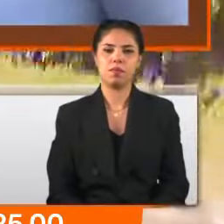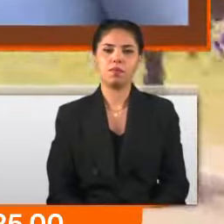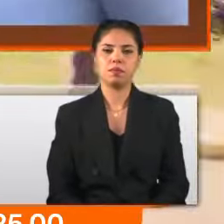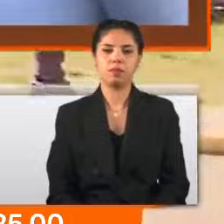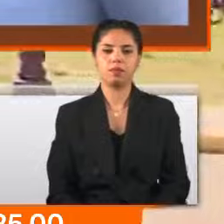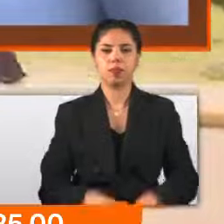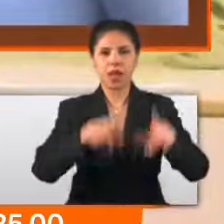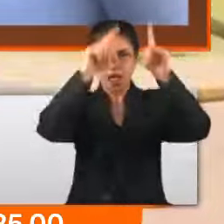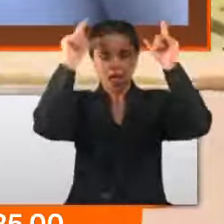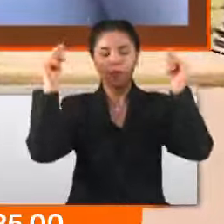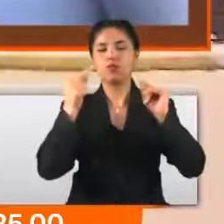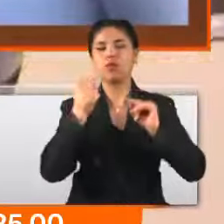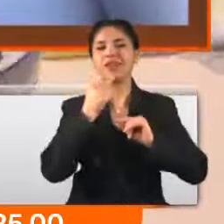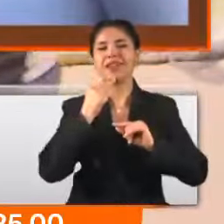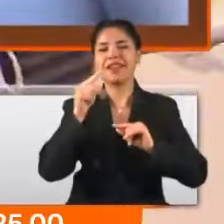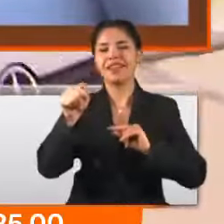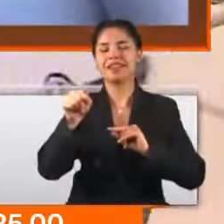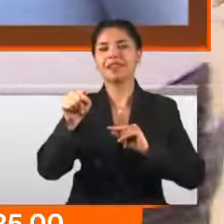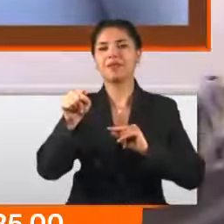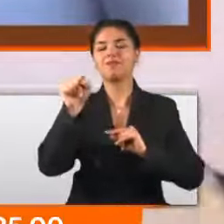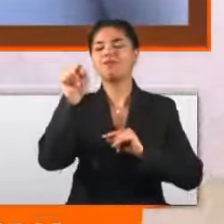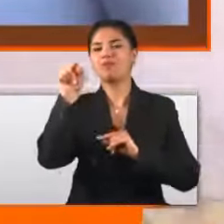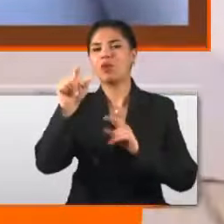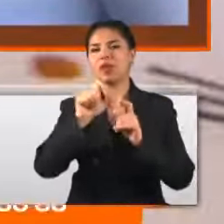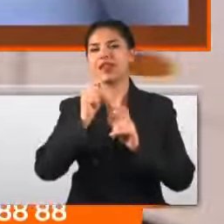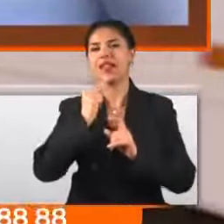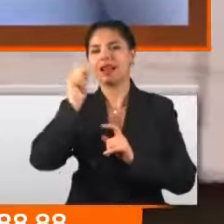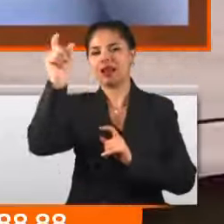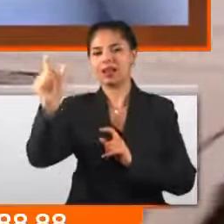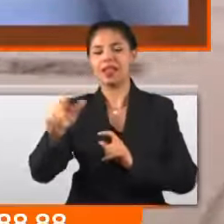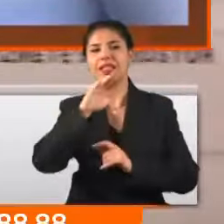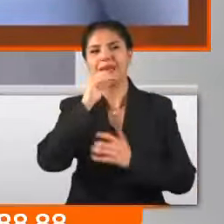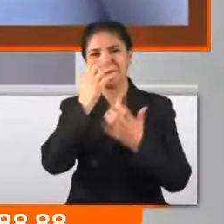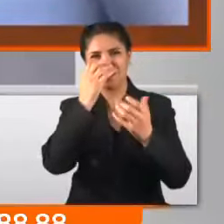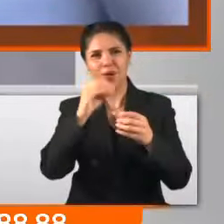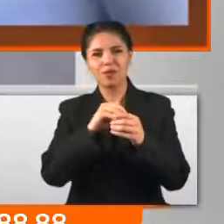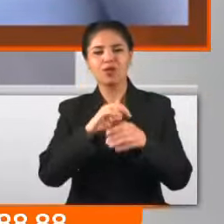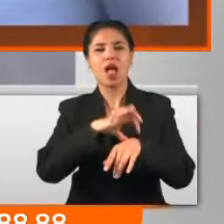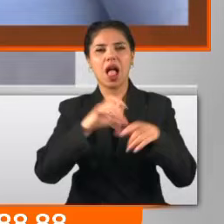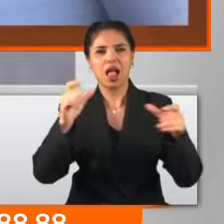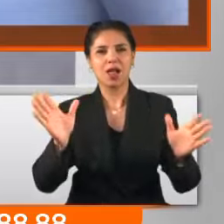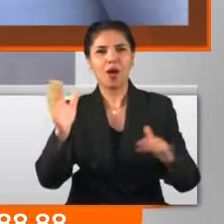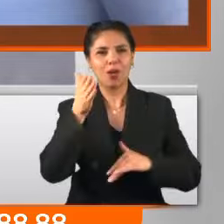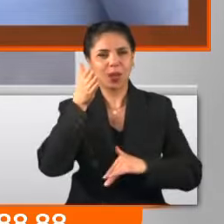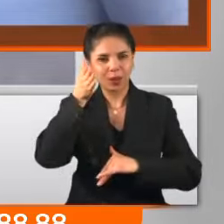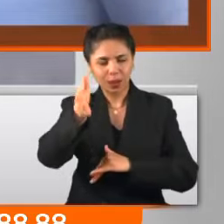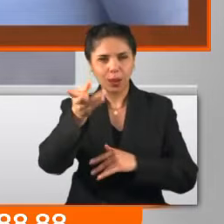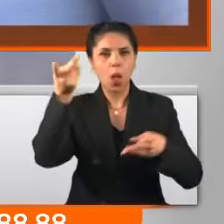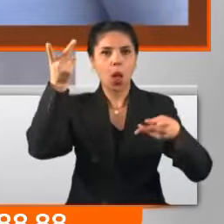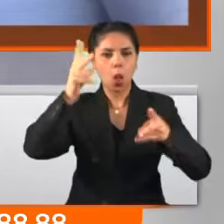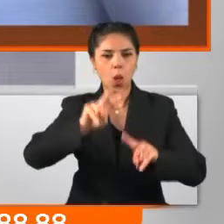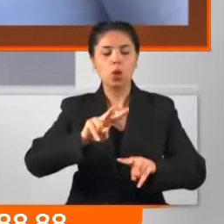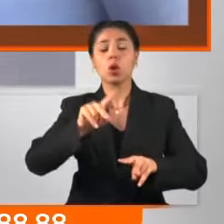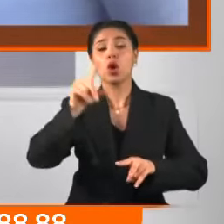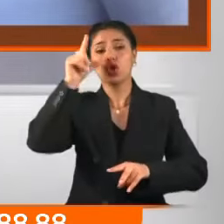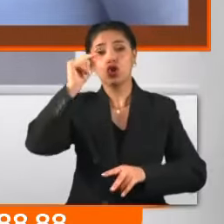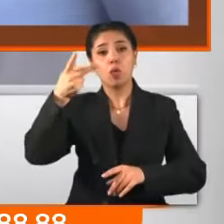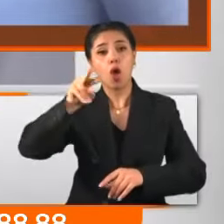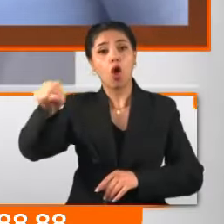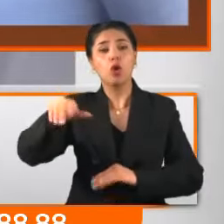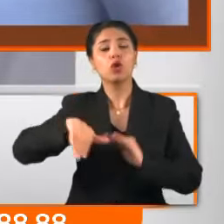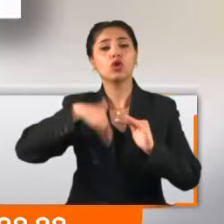Hemşire Selen Bilgin dedesine refakat etmek için gittiği hastane odasında hayatını kaybetmiş, şüpheli ölümü sonrası doktor sevgilisi de